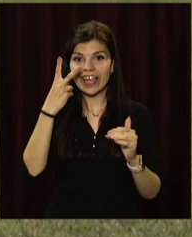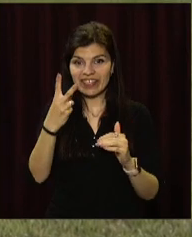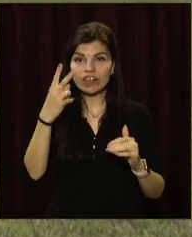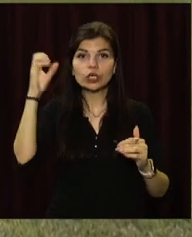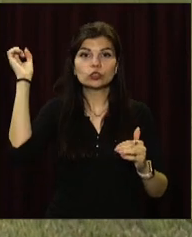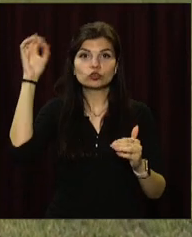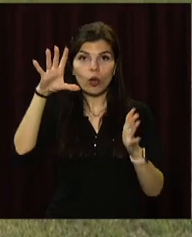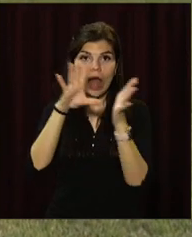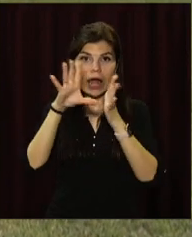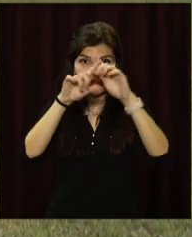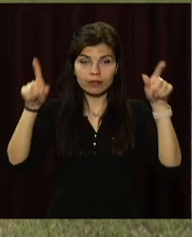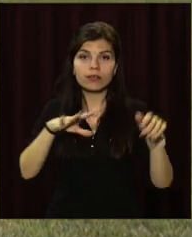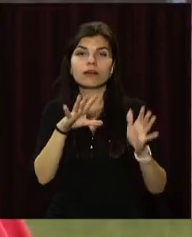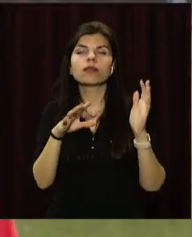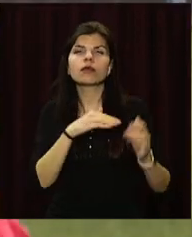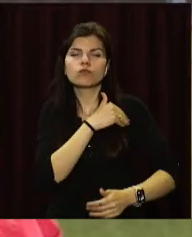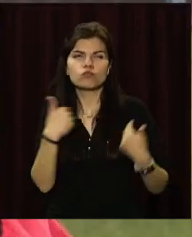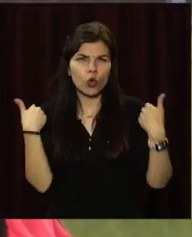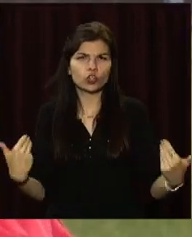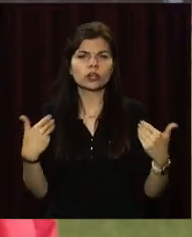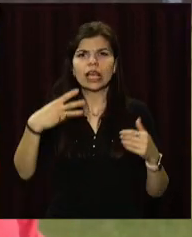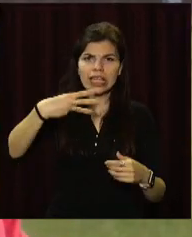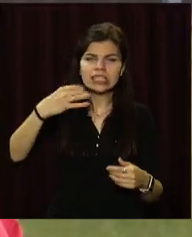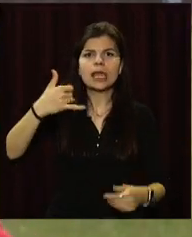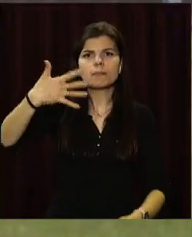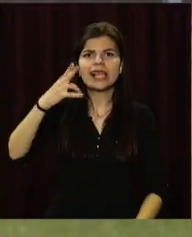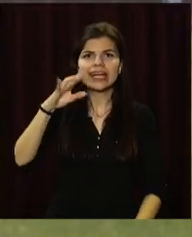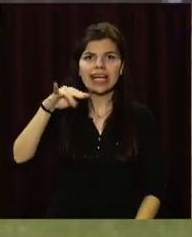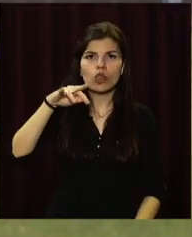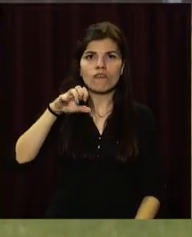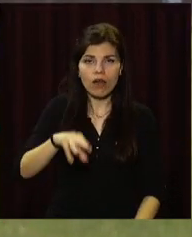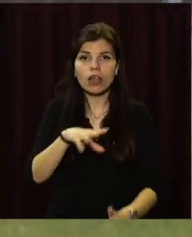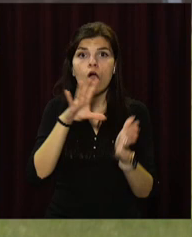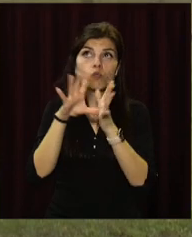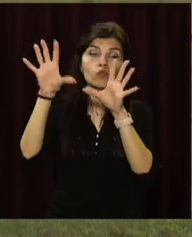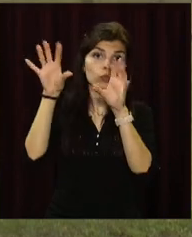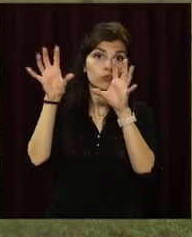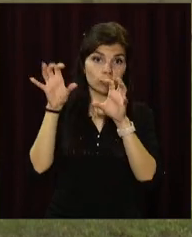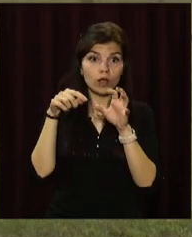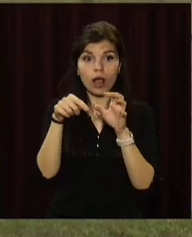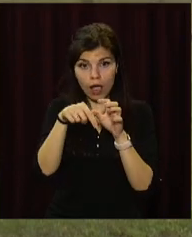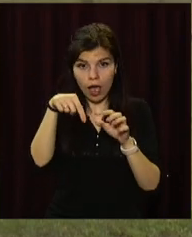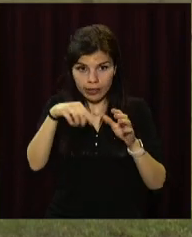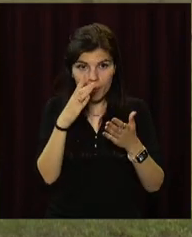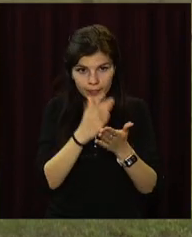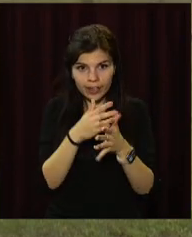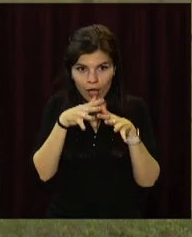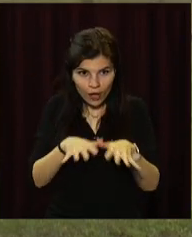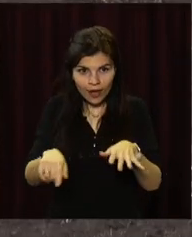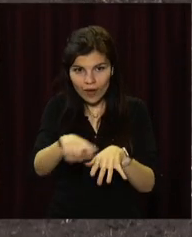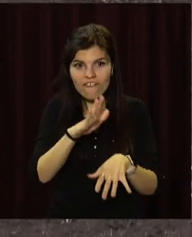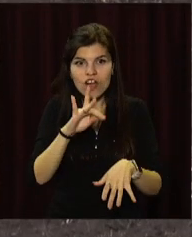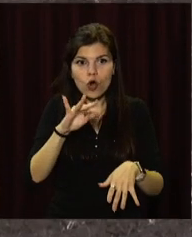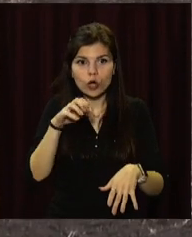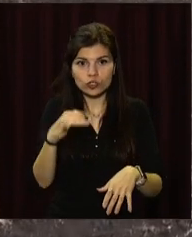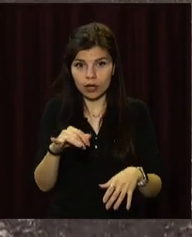сонячні електростанції потужністю 30 та 50 кВт. Панелі генерують енергію, а під ними дозріває врожай. Через малу кількість